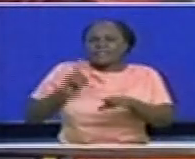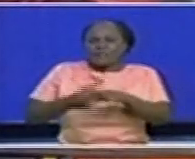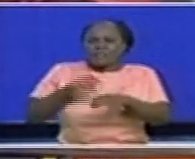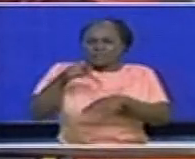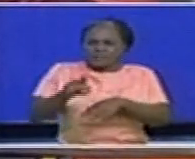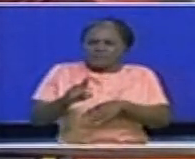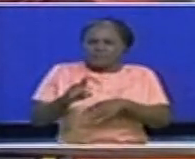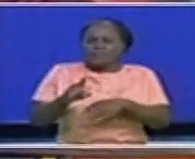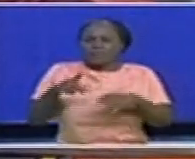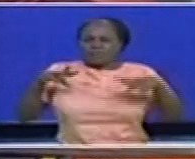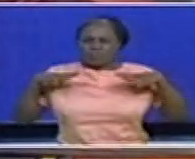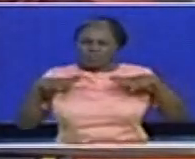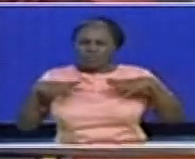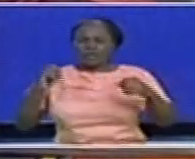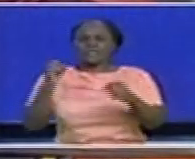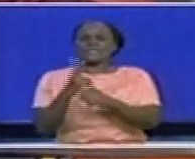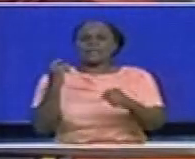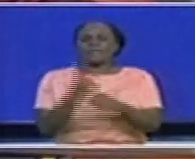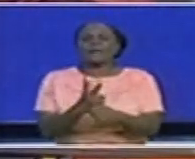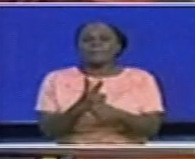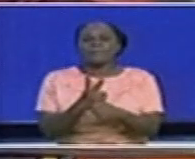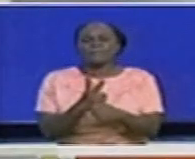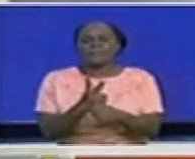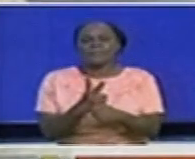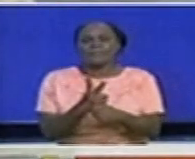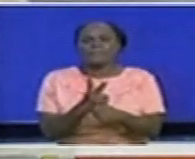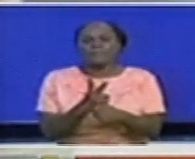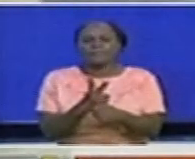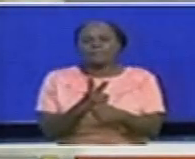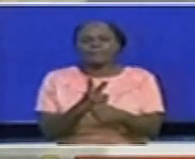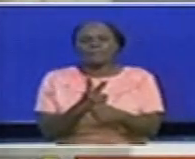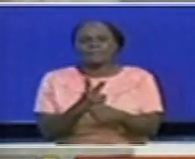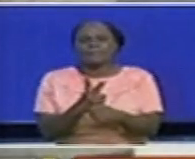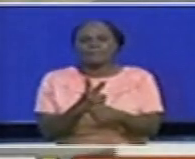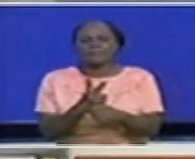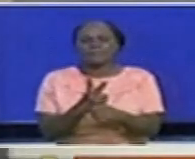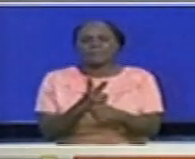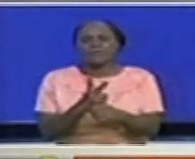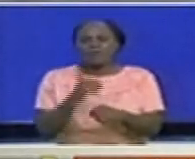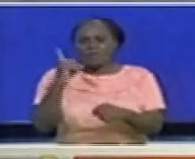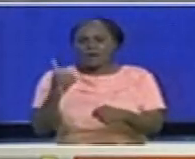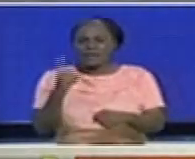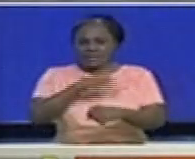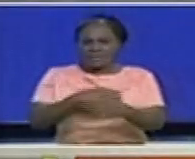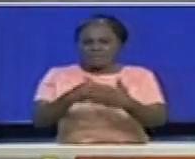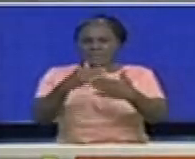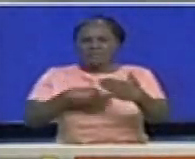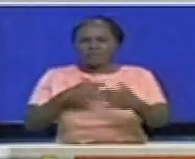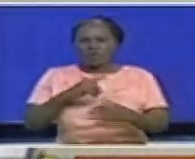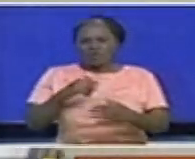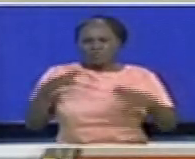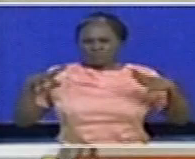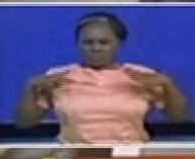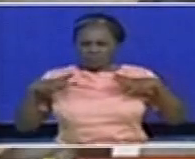watakapokuwa kwenye likizo ndefu ya mwezi wa Disemba. Siku moja kabla ya kuanza likizo